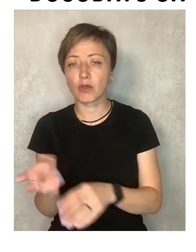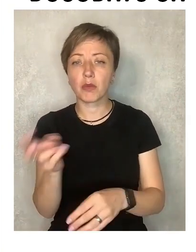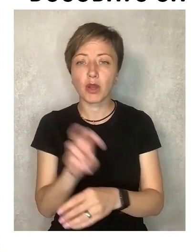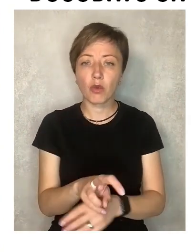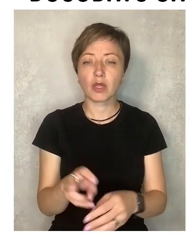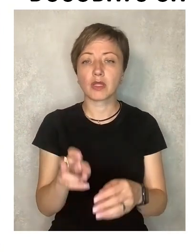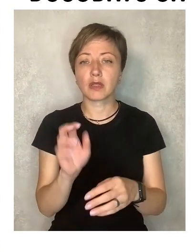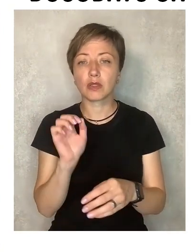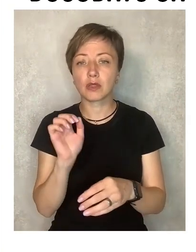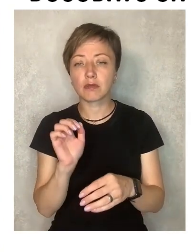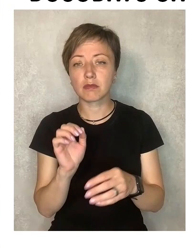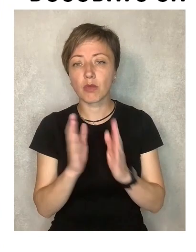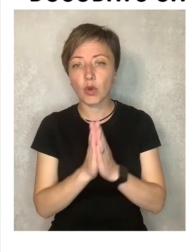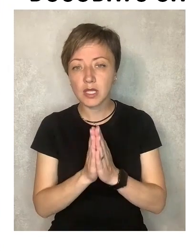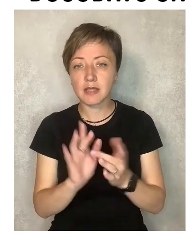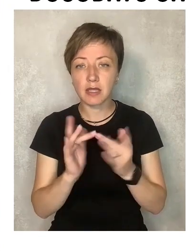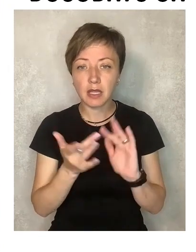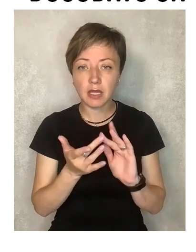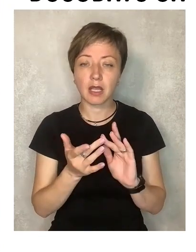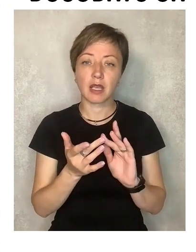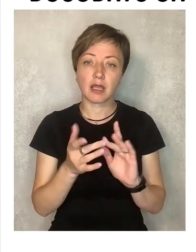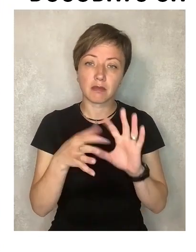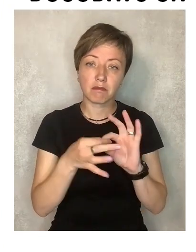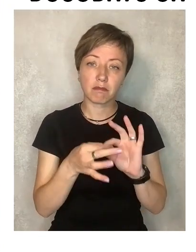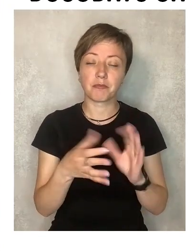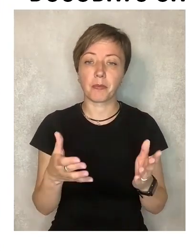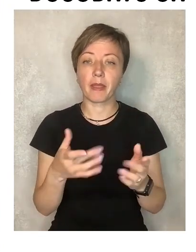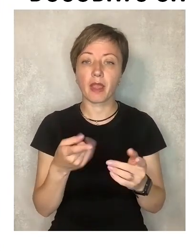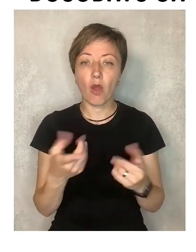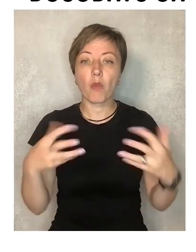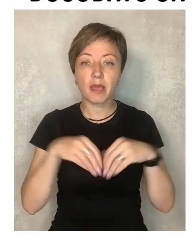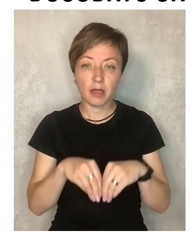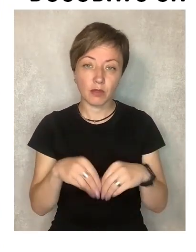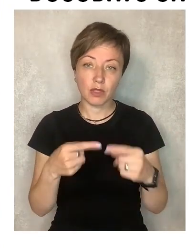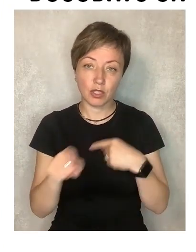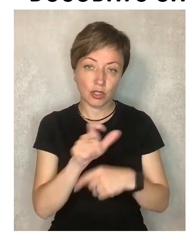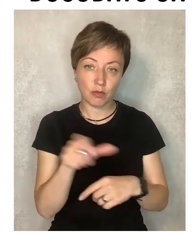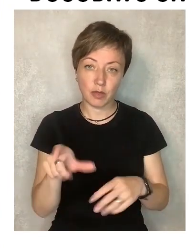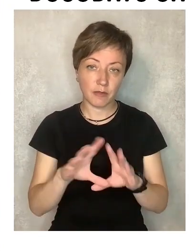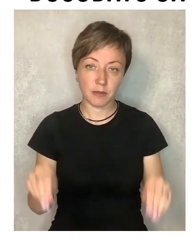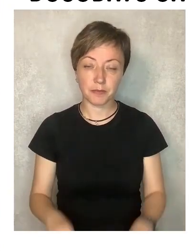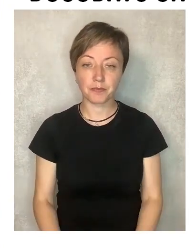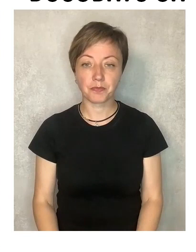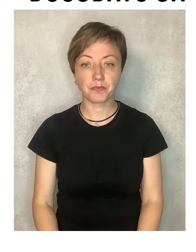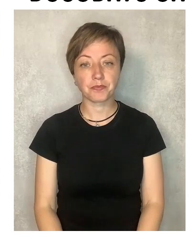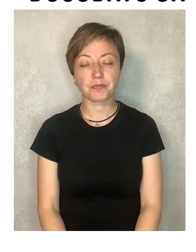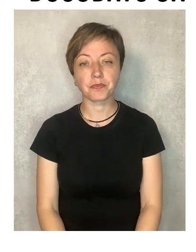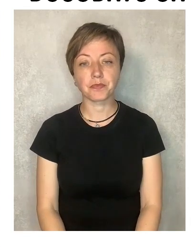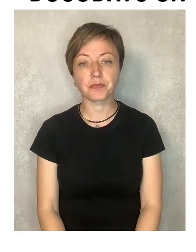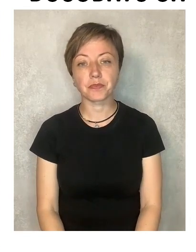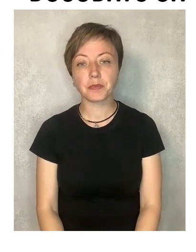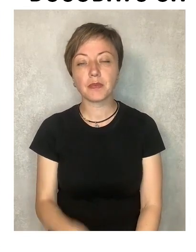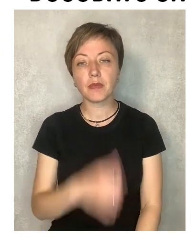в соцмережі будь-кого і вам, ну, і об'єднуйте з іншими. Все. Я дякую.